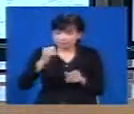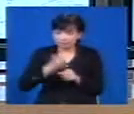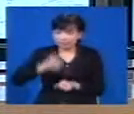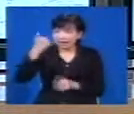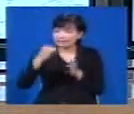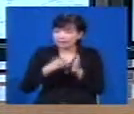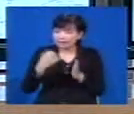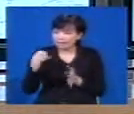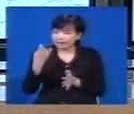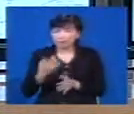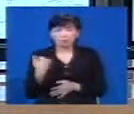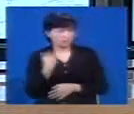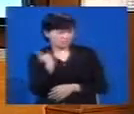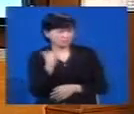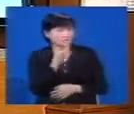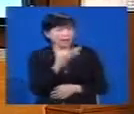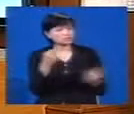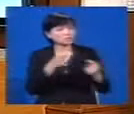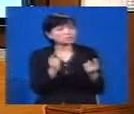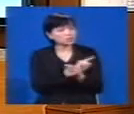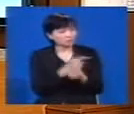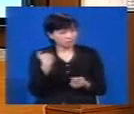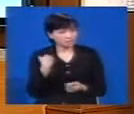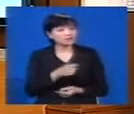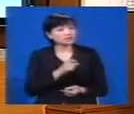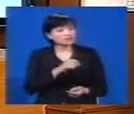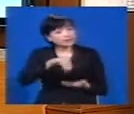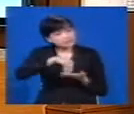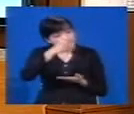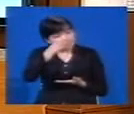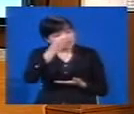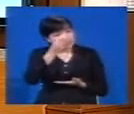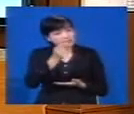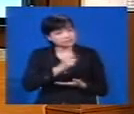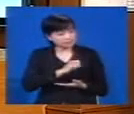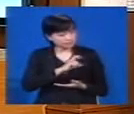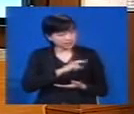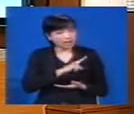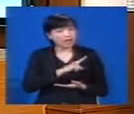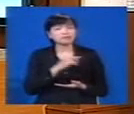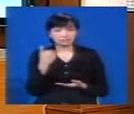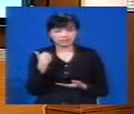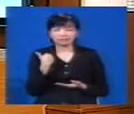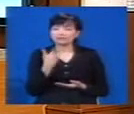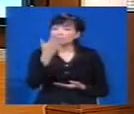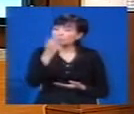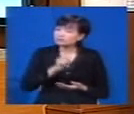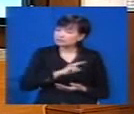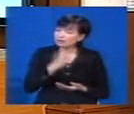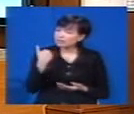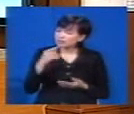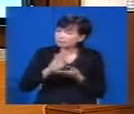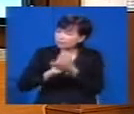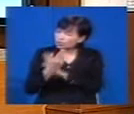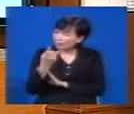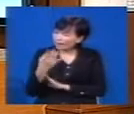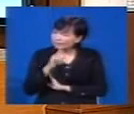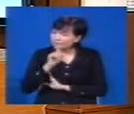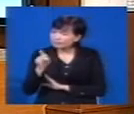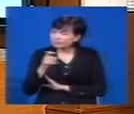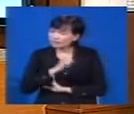น้องสังคมอ่ะ ศาสนาก็มีนะครับบางเรื่องก็พูดถึงเรื่องการศาสนา ทำไมฮะศาสนาต้องไปปรับปฏิรูปอะไร มัน